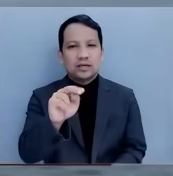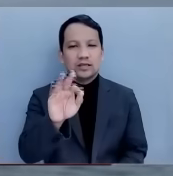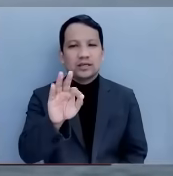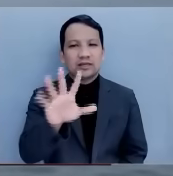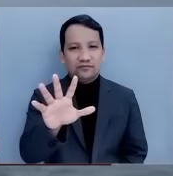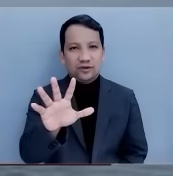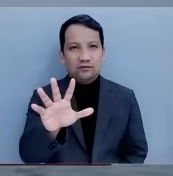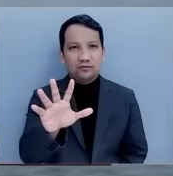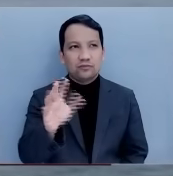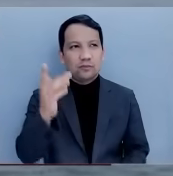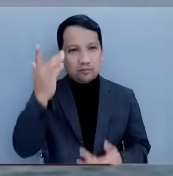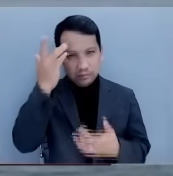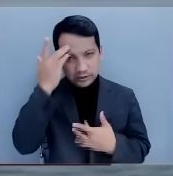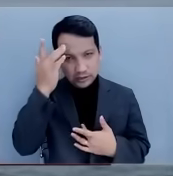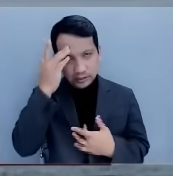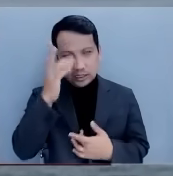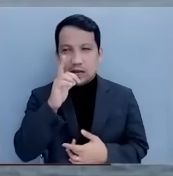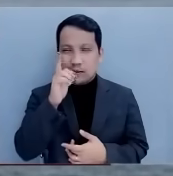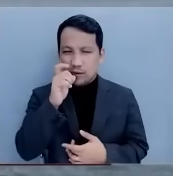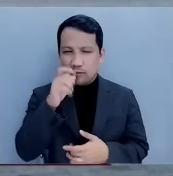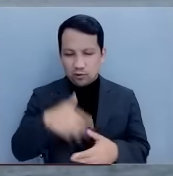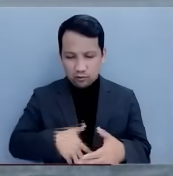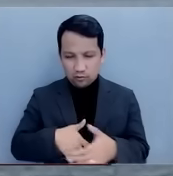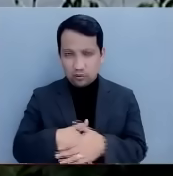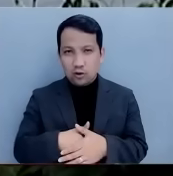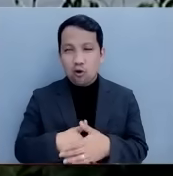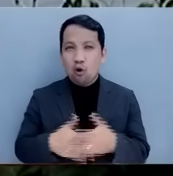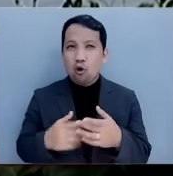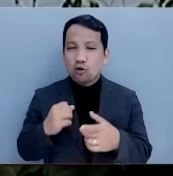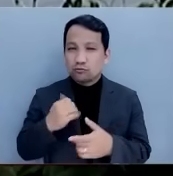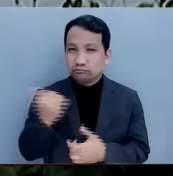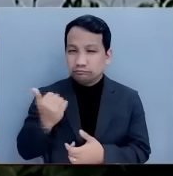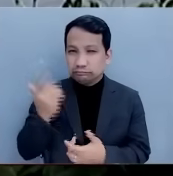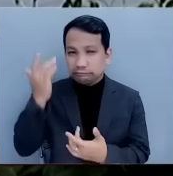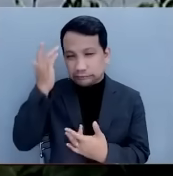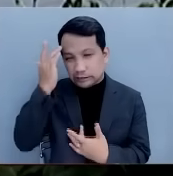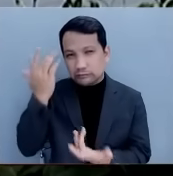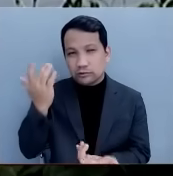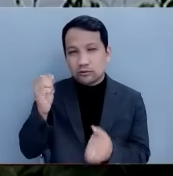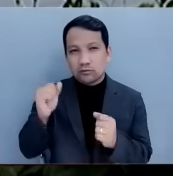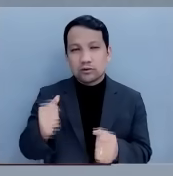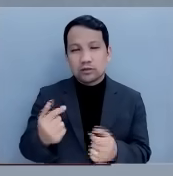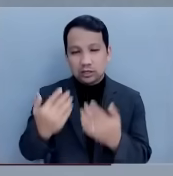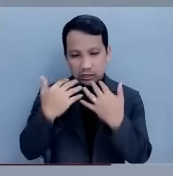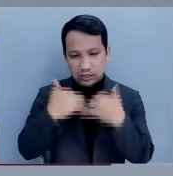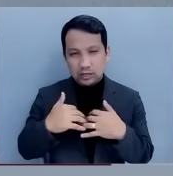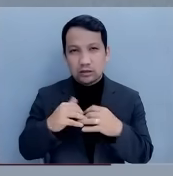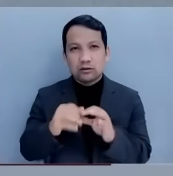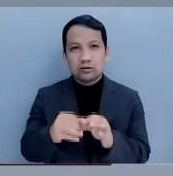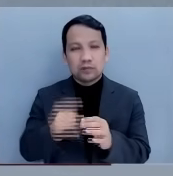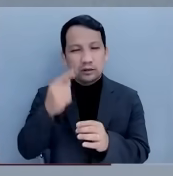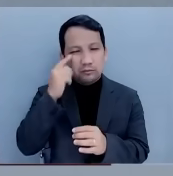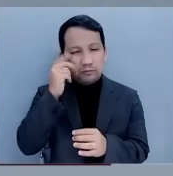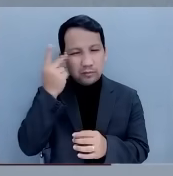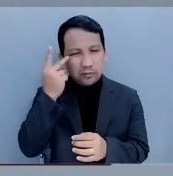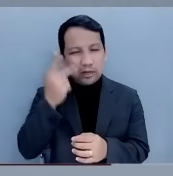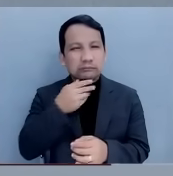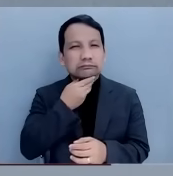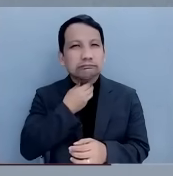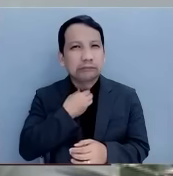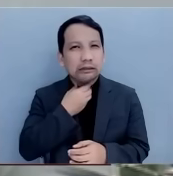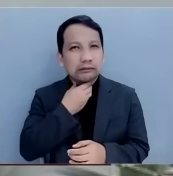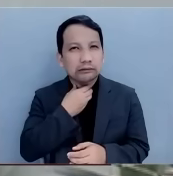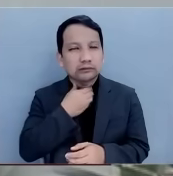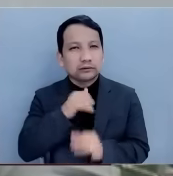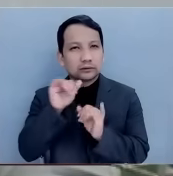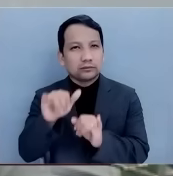mga may hika, buntis o may mga malubhang sakit. Maring makapekto ang VOG sa mata at sa mga lalamunan. Natili